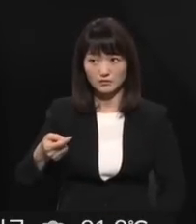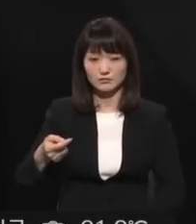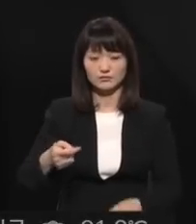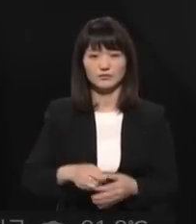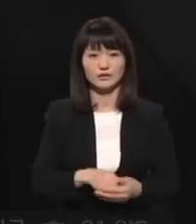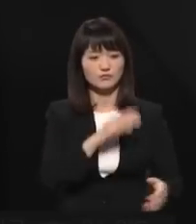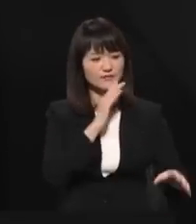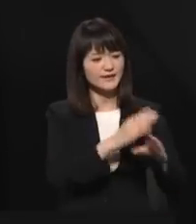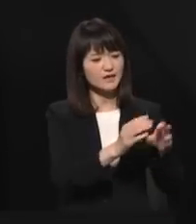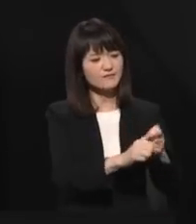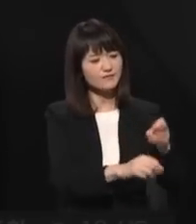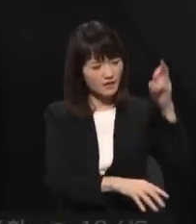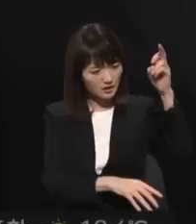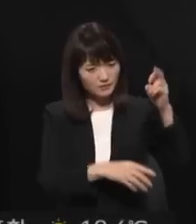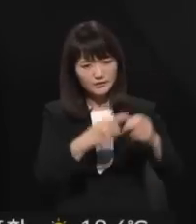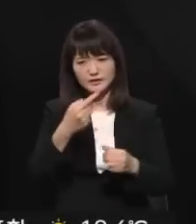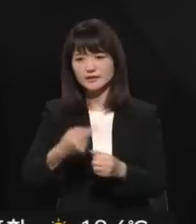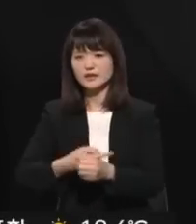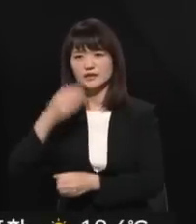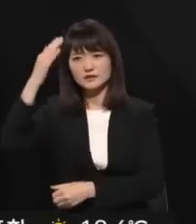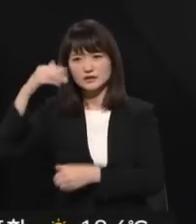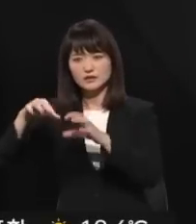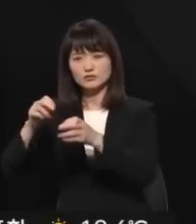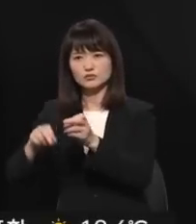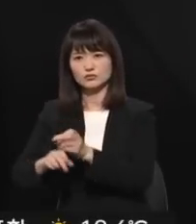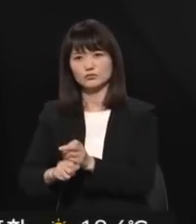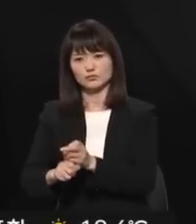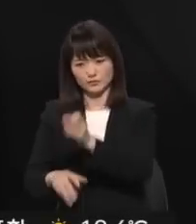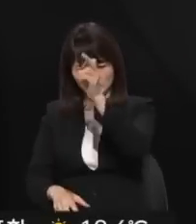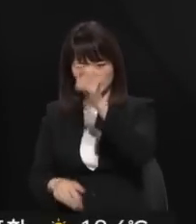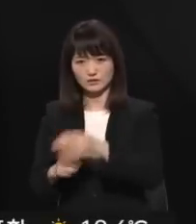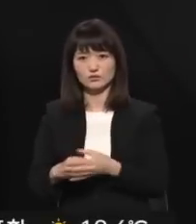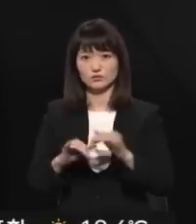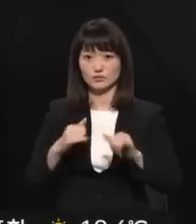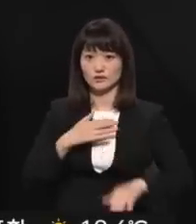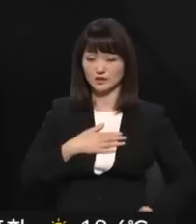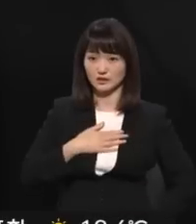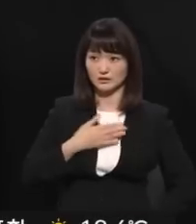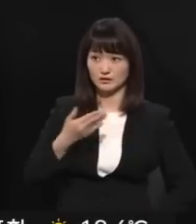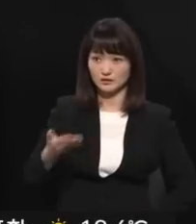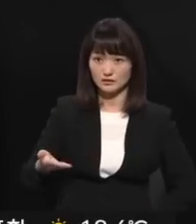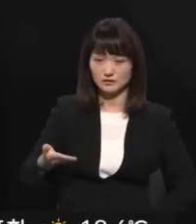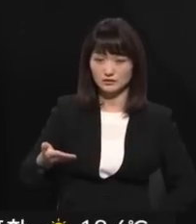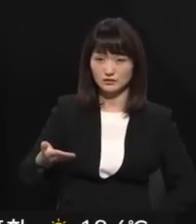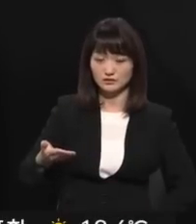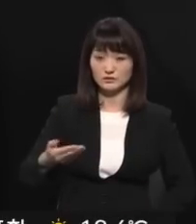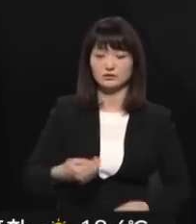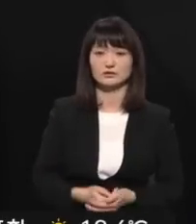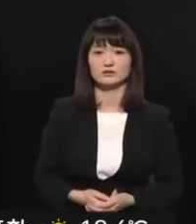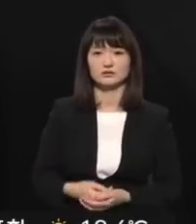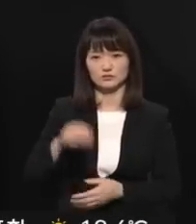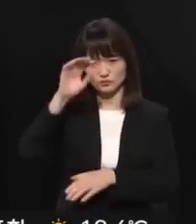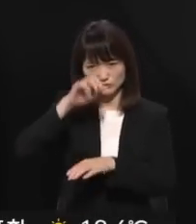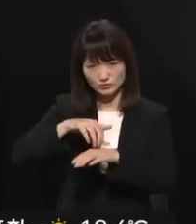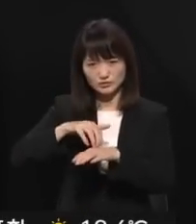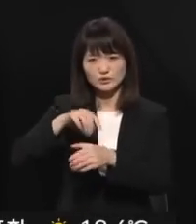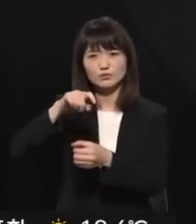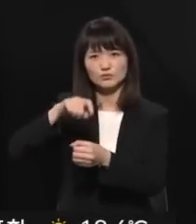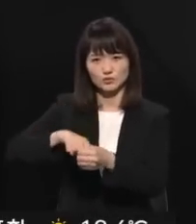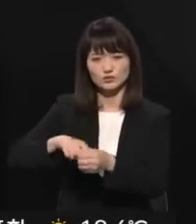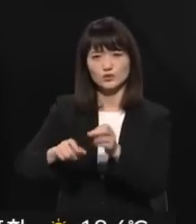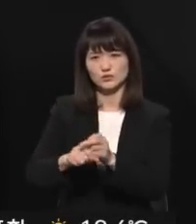텐데 이게 국민에게 알리고 북에게 어떤 알리기 위해서 쏘는 효과뿐만 아니라 우리 훈련용으로도 쏘는